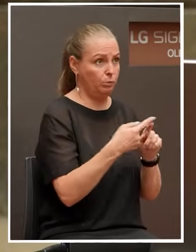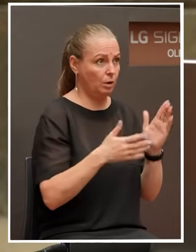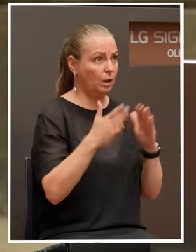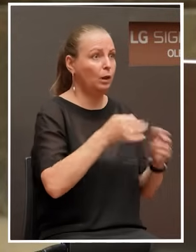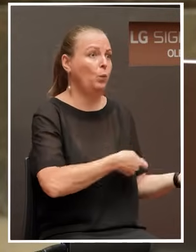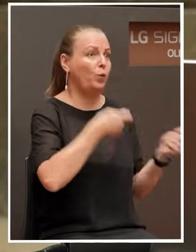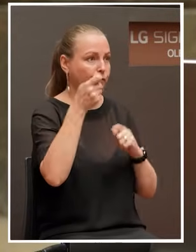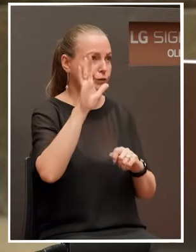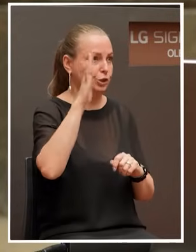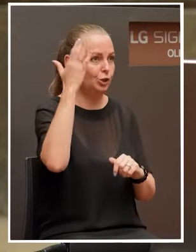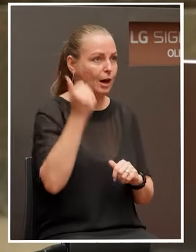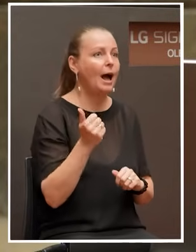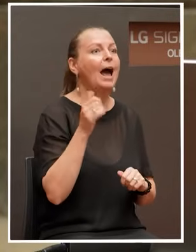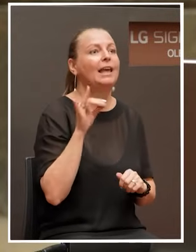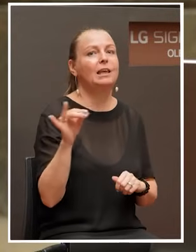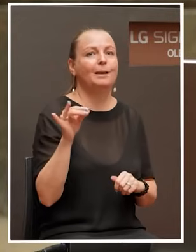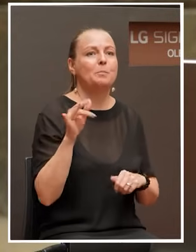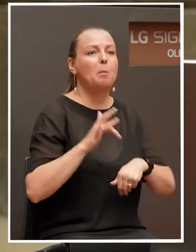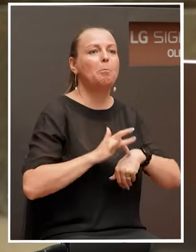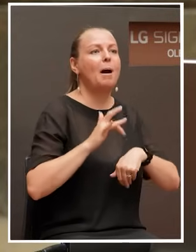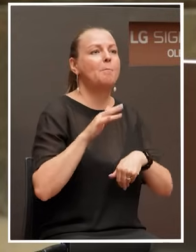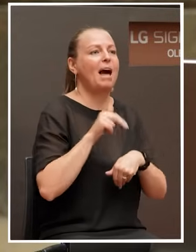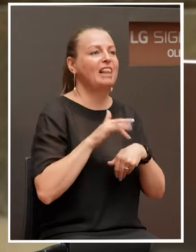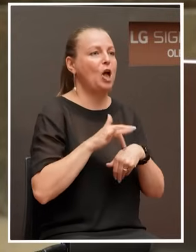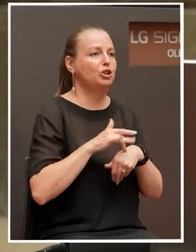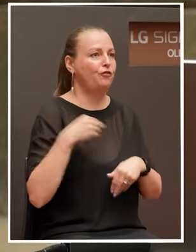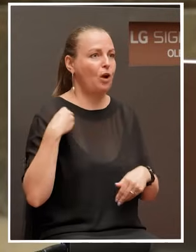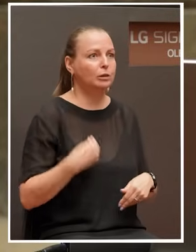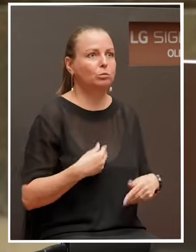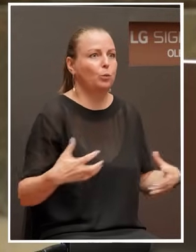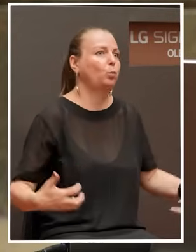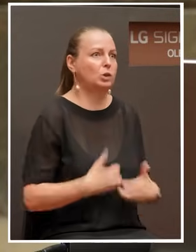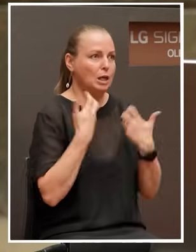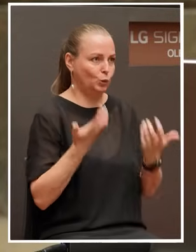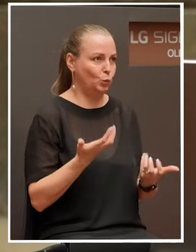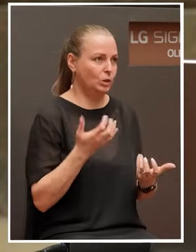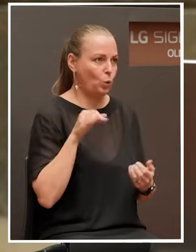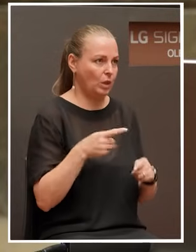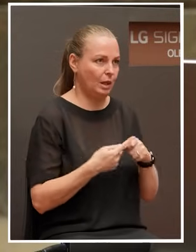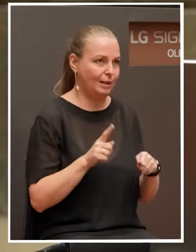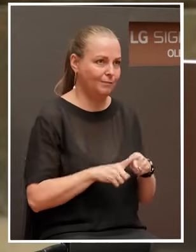К ужасу патриотических французов, одна,